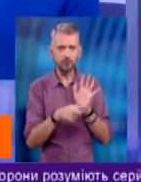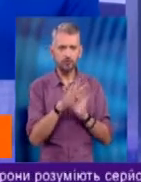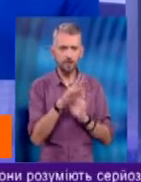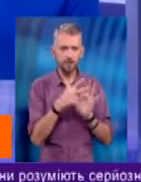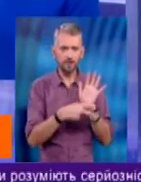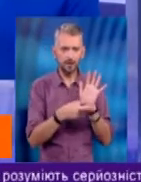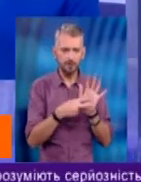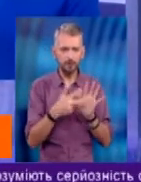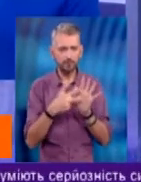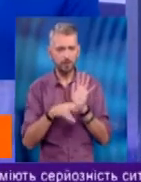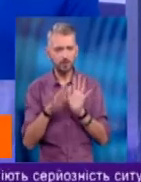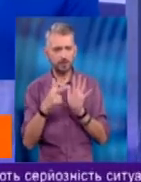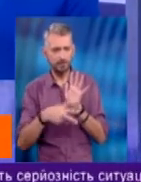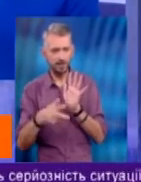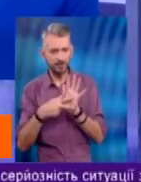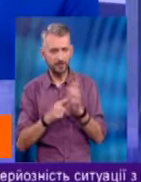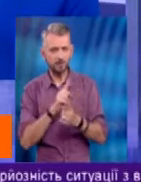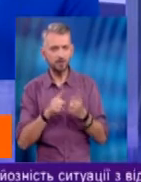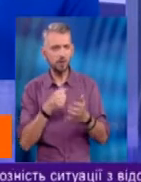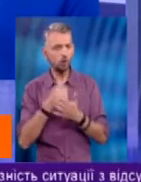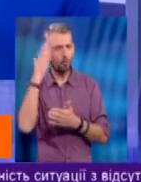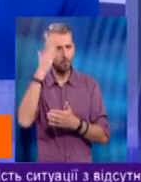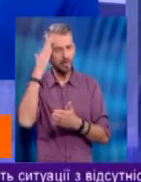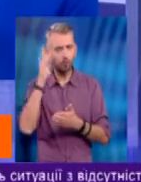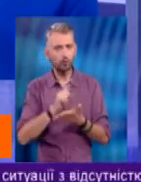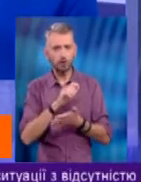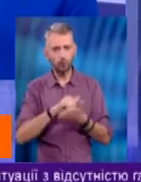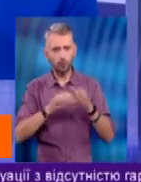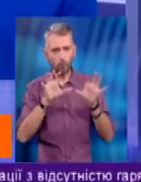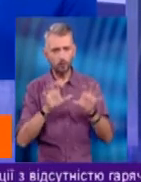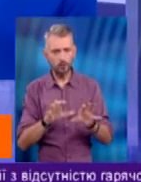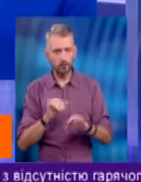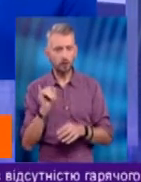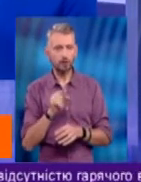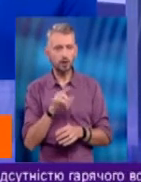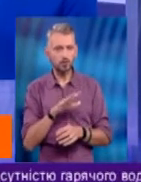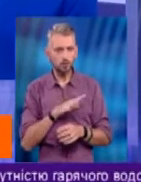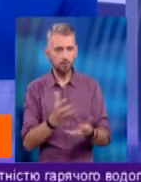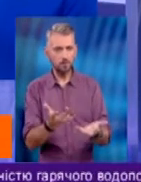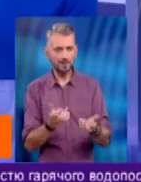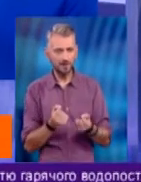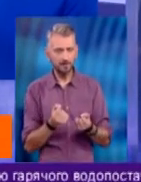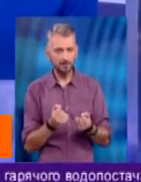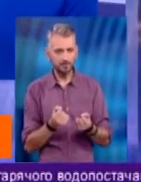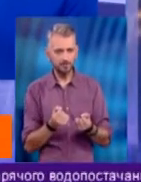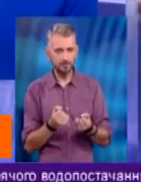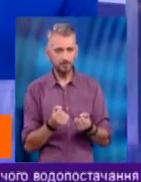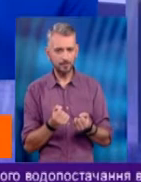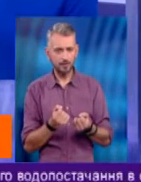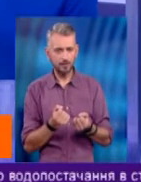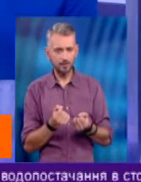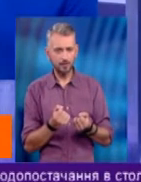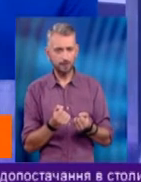8487, 8488, це зміни до Митного та Податкового кодексу, і вони були прийняті в